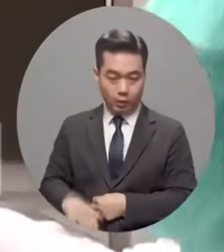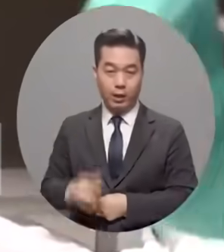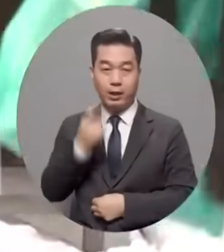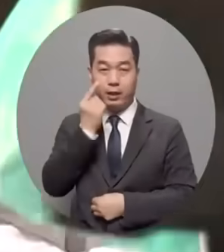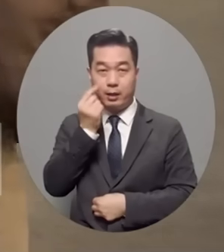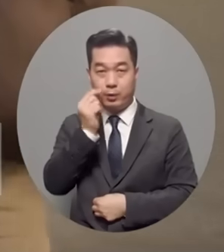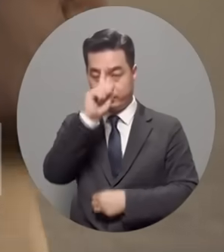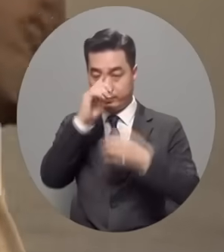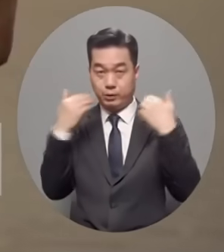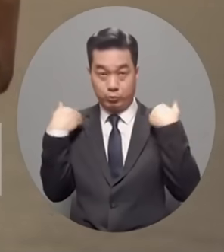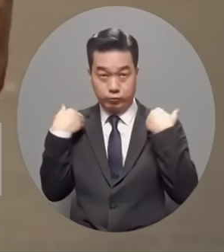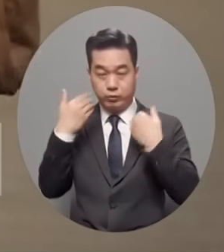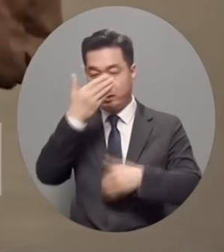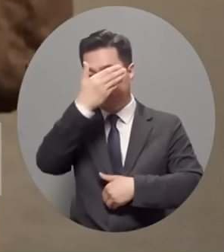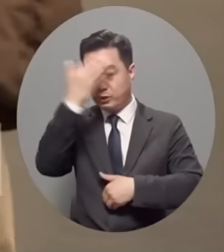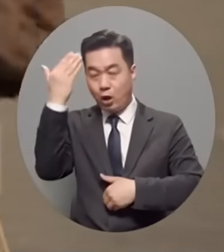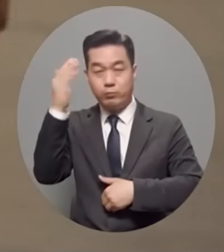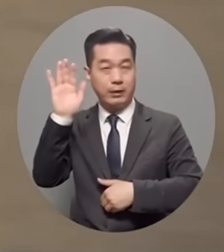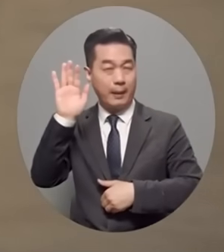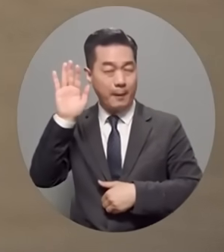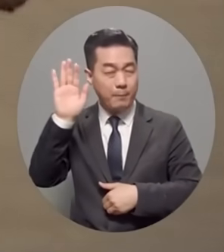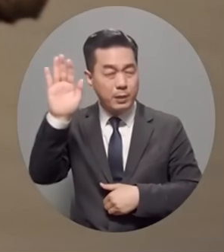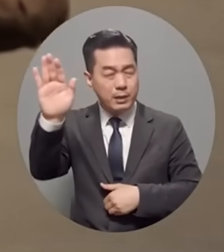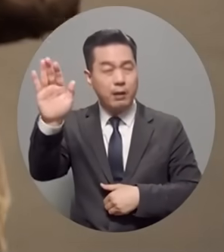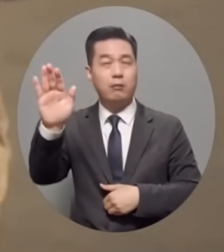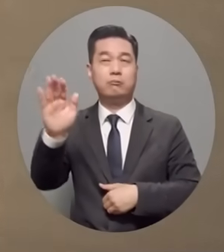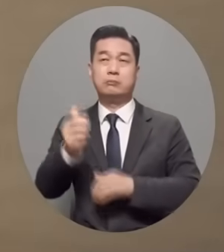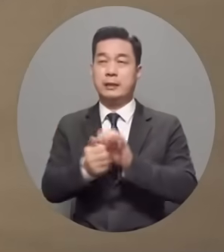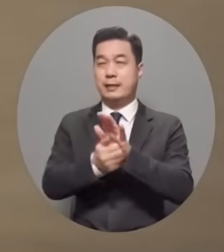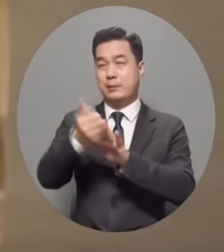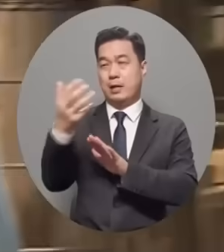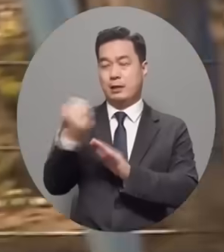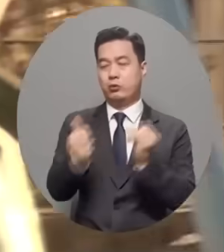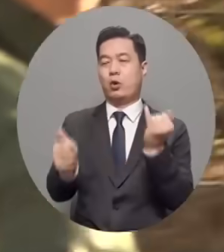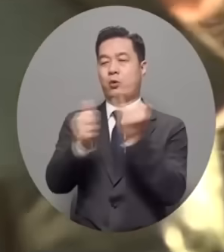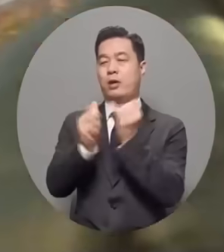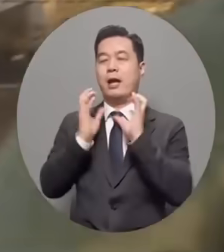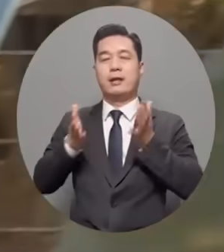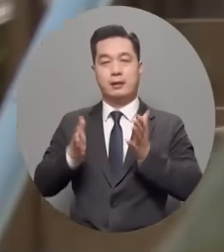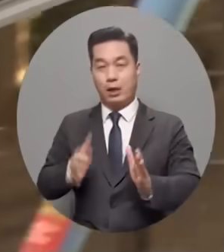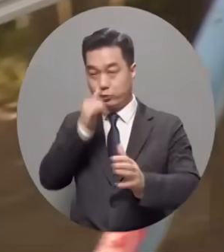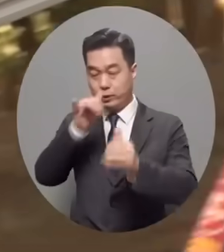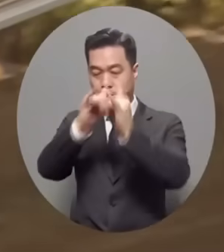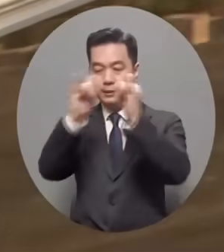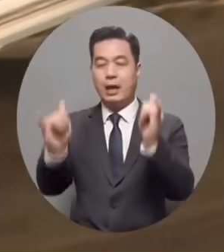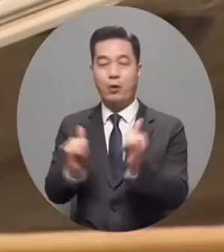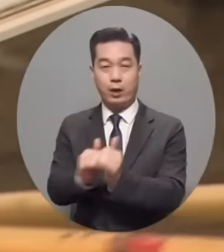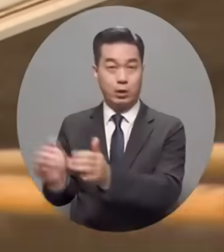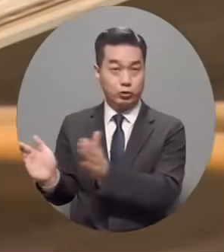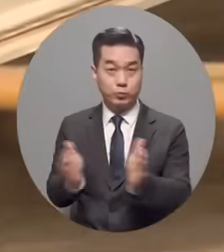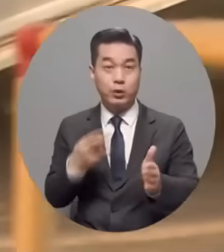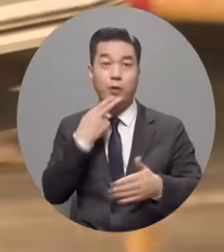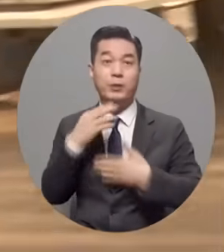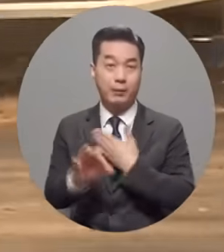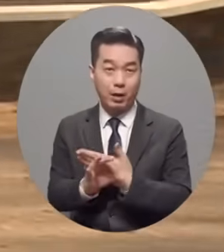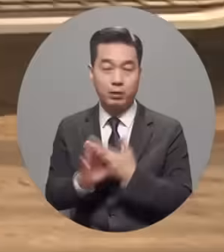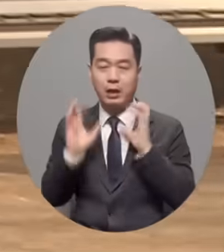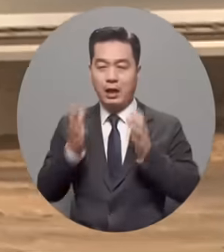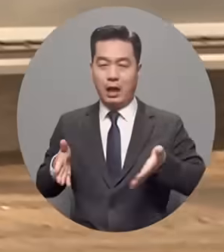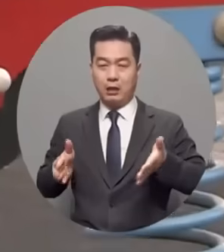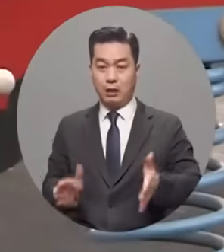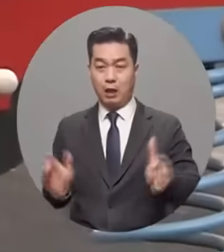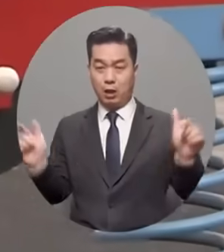정부는 젊은 층이 미래에 대한 희망을 갖고 결혼해 아이를 낳을 수 있는 사회를 만들지 않는 한 저출생